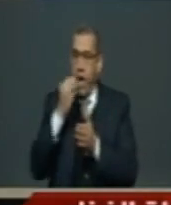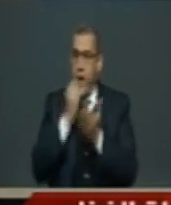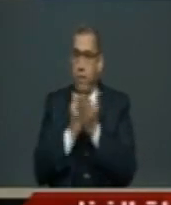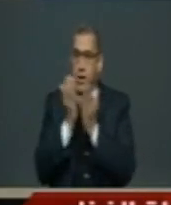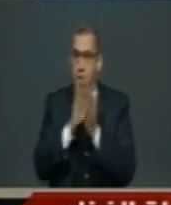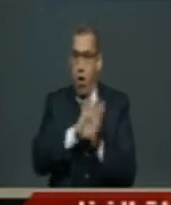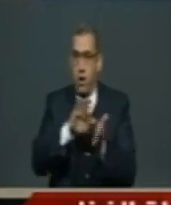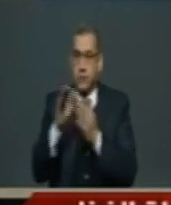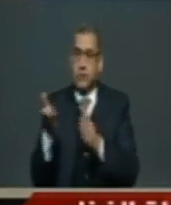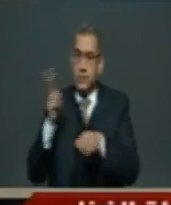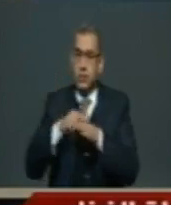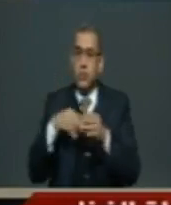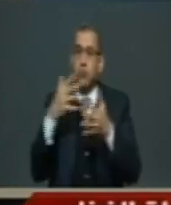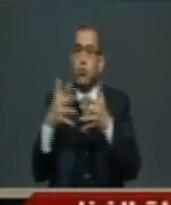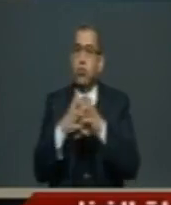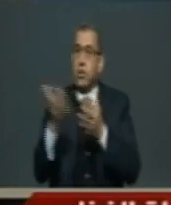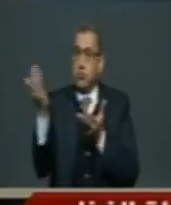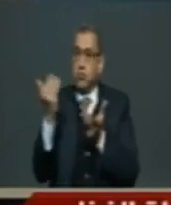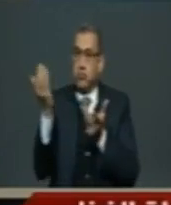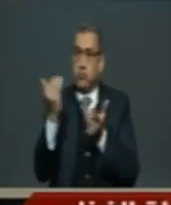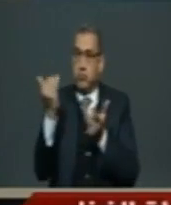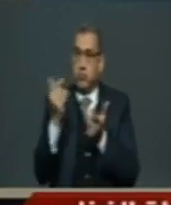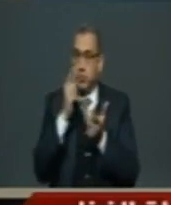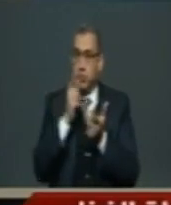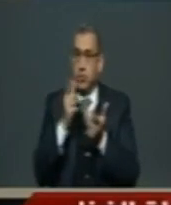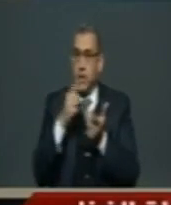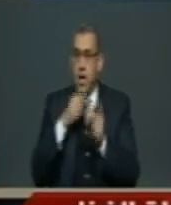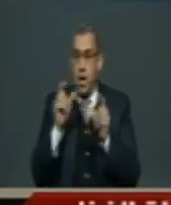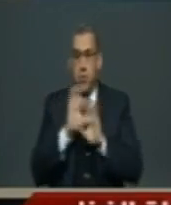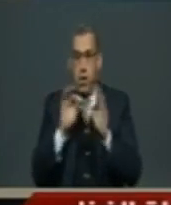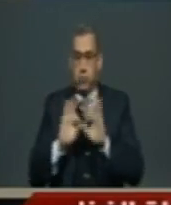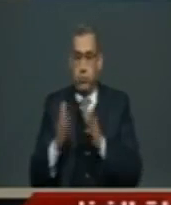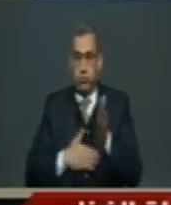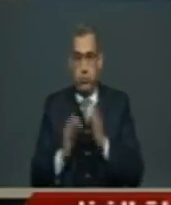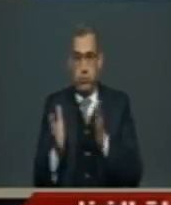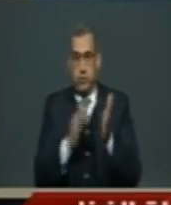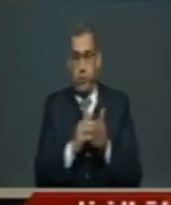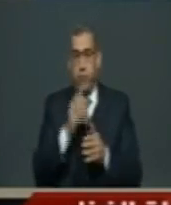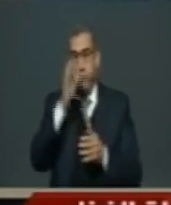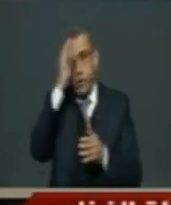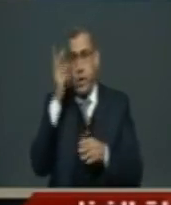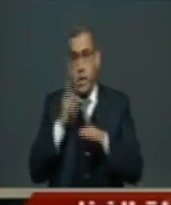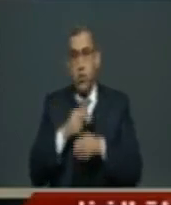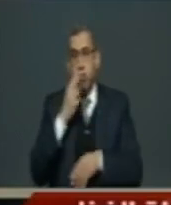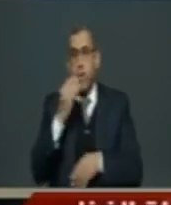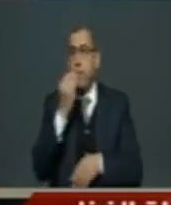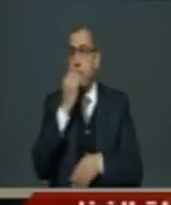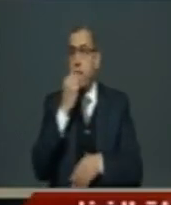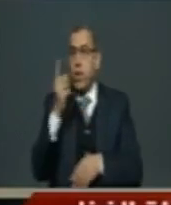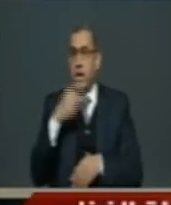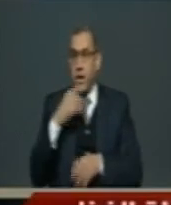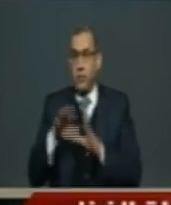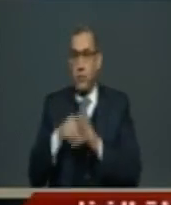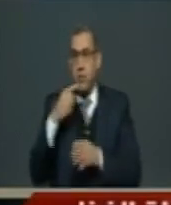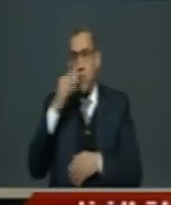فأي مشاركة تيجي ولكن أمننا هذه المنظومة الهامة. لو جينا نبص للبسكويت اللي احنا مثلا قد يبدو انه